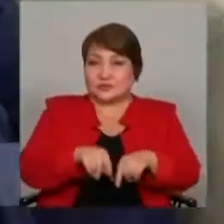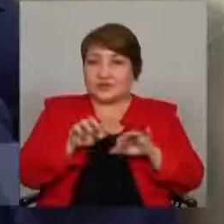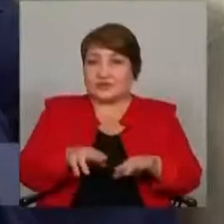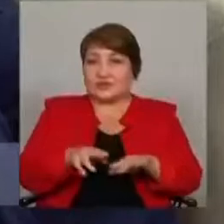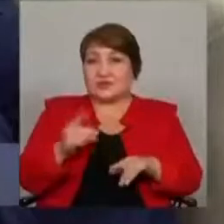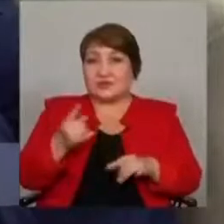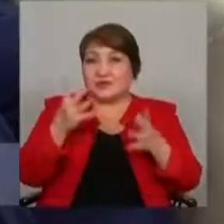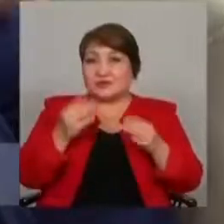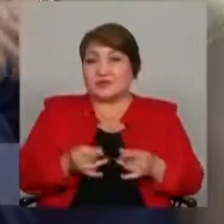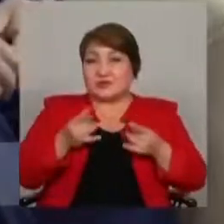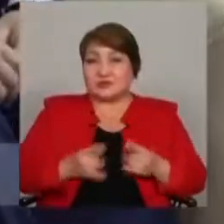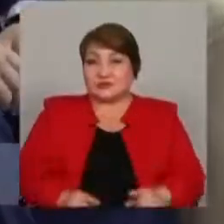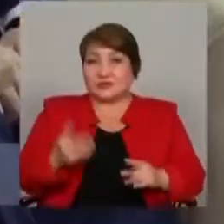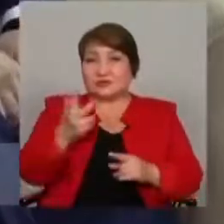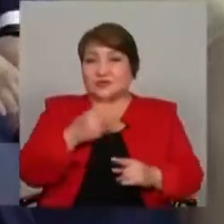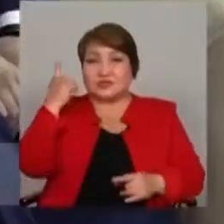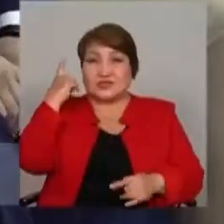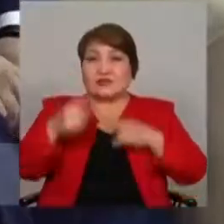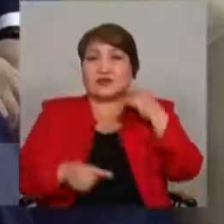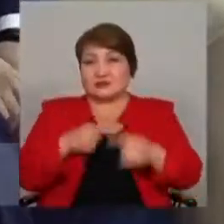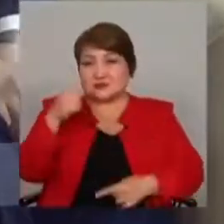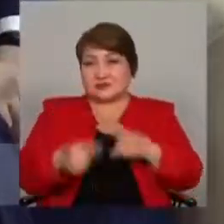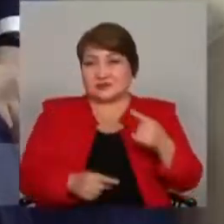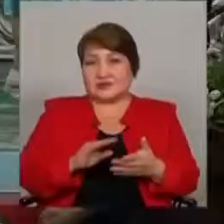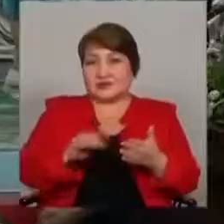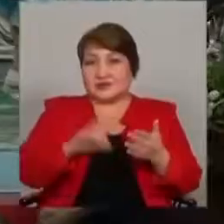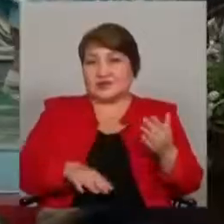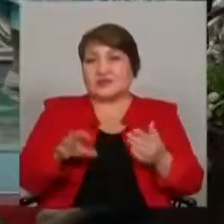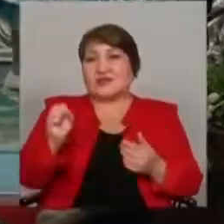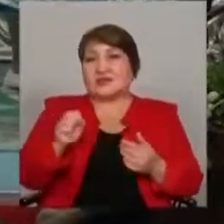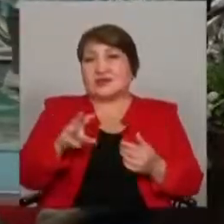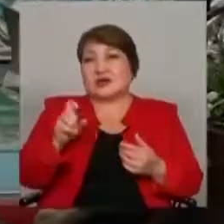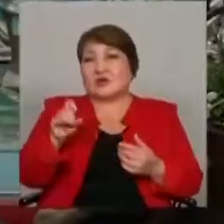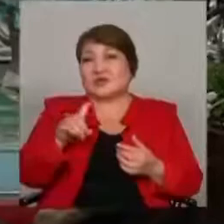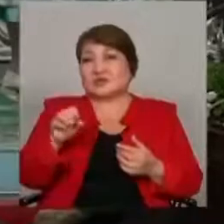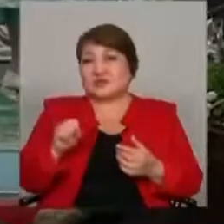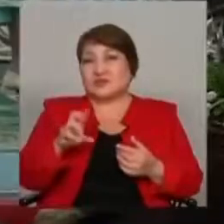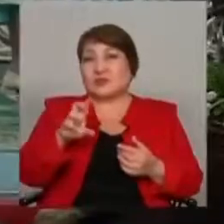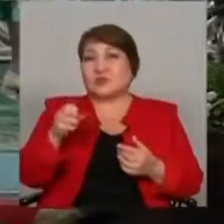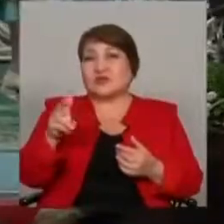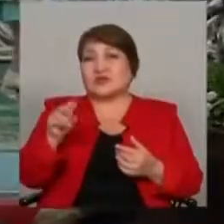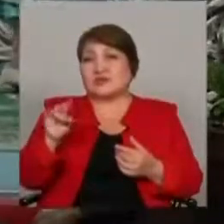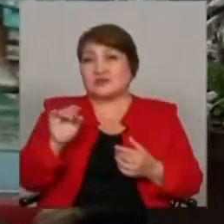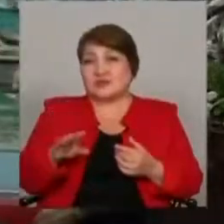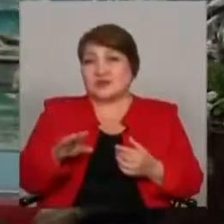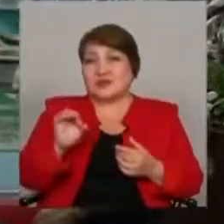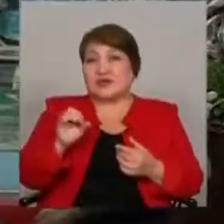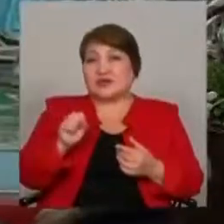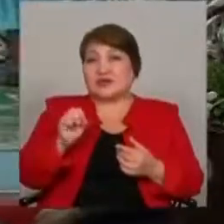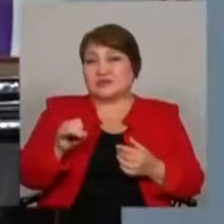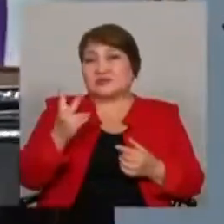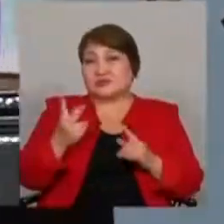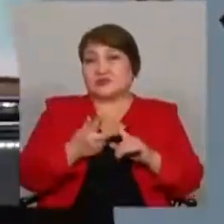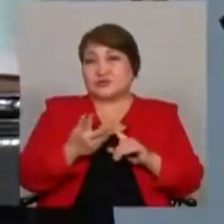Qazaqtıñ 3 klassik jazuvchısı Muhtar Äwezov, Oralxan Bökey men Şerxan Murtazanın kurmetine oraylastırılğan.